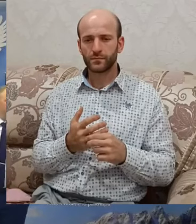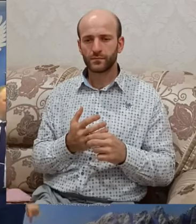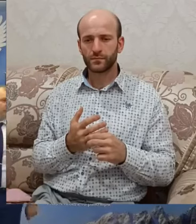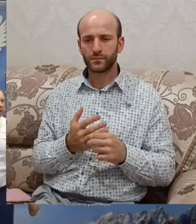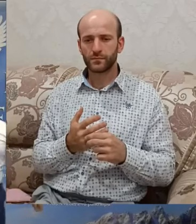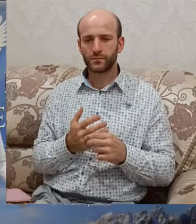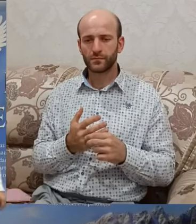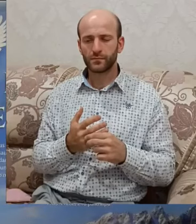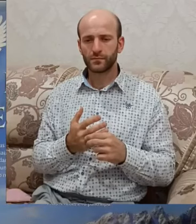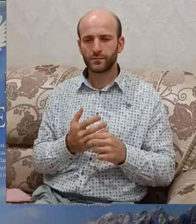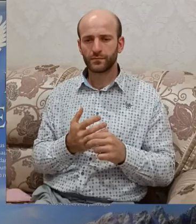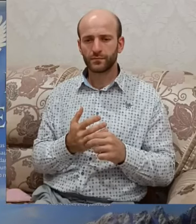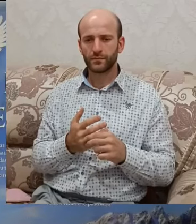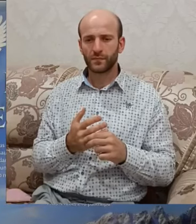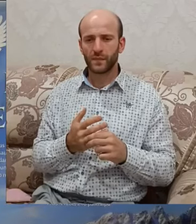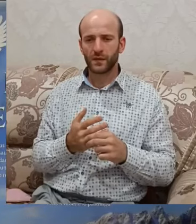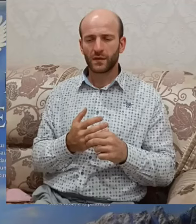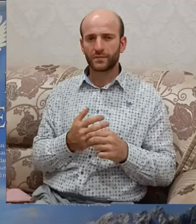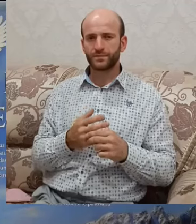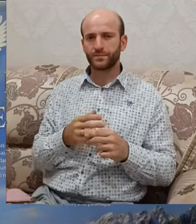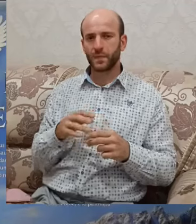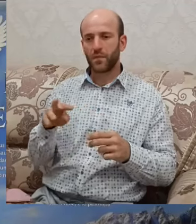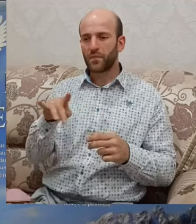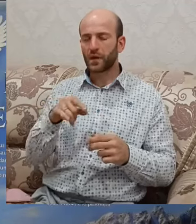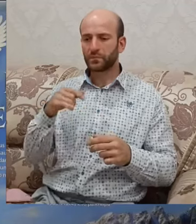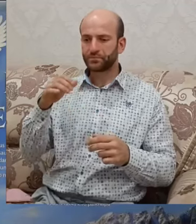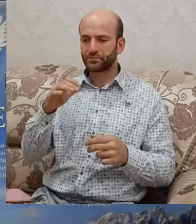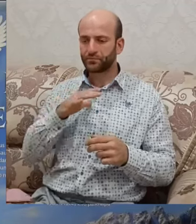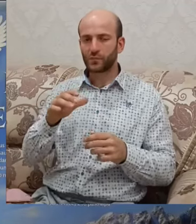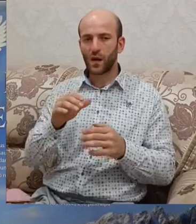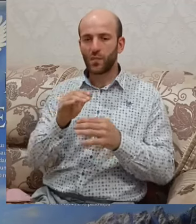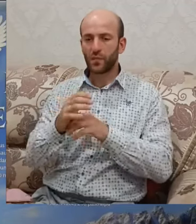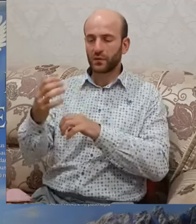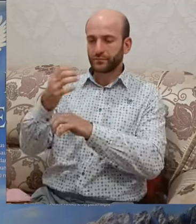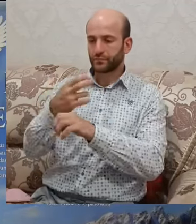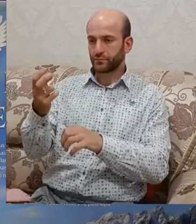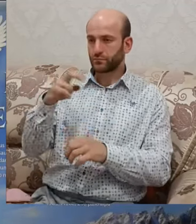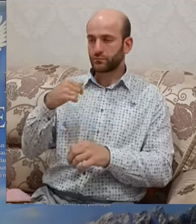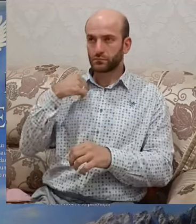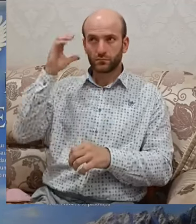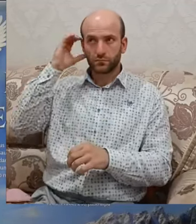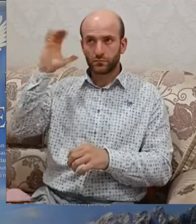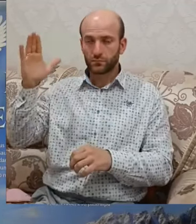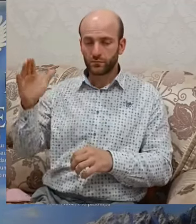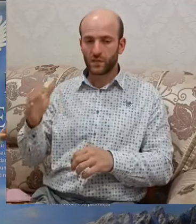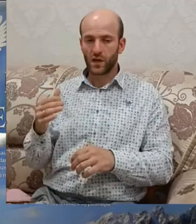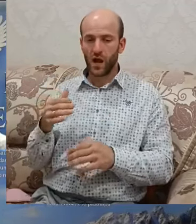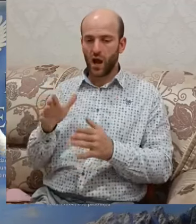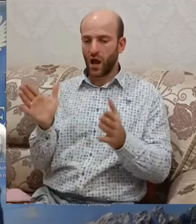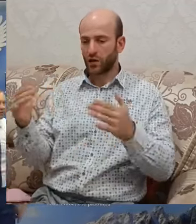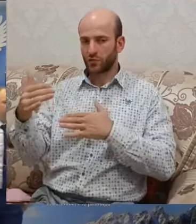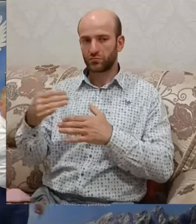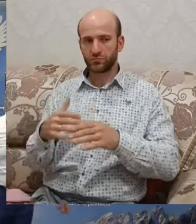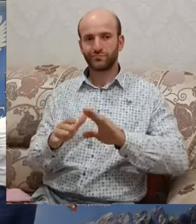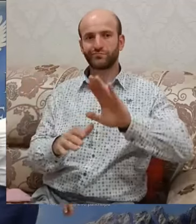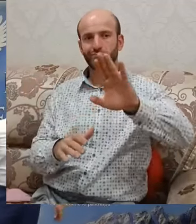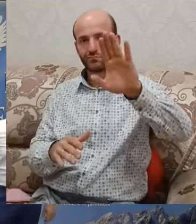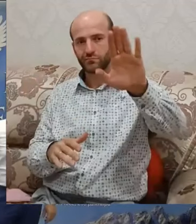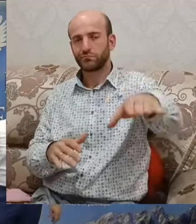dėžutę tenai ant palangės. И оставили коробку там на подоконнике. Ir spėkit iš pirmo karto. И угадайте с одного раза. Ar mes buvom palaiminti? Были